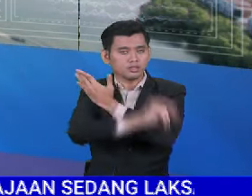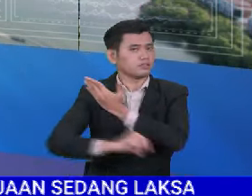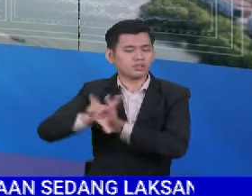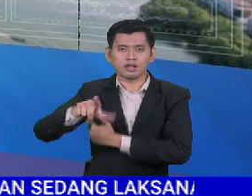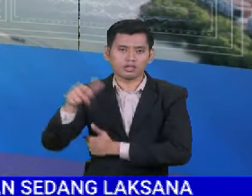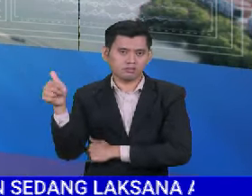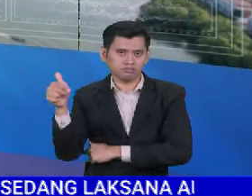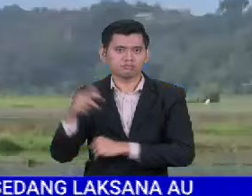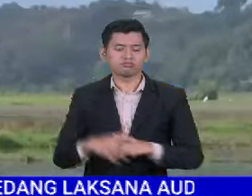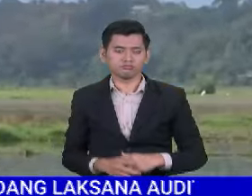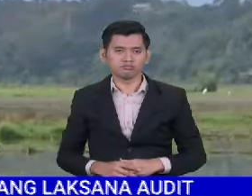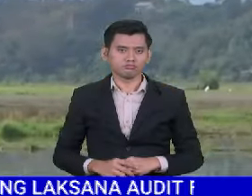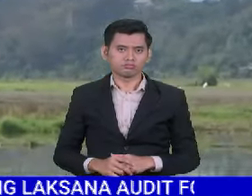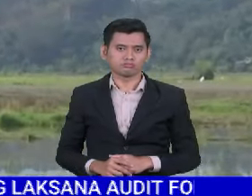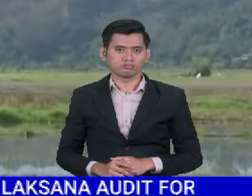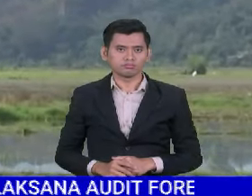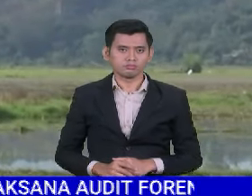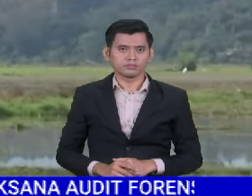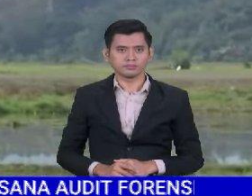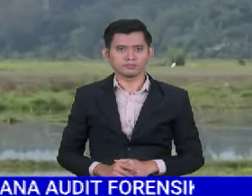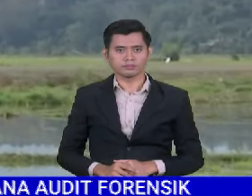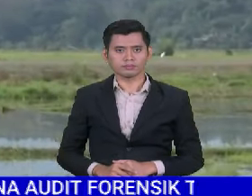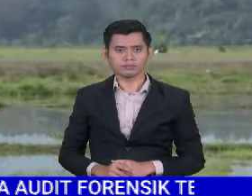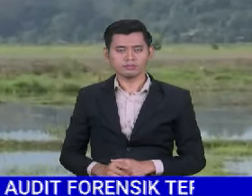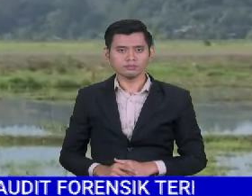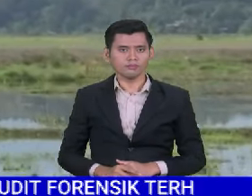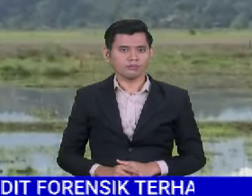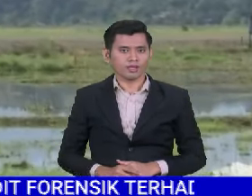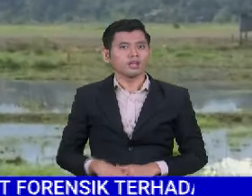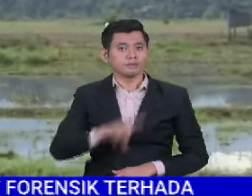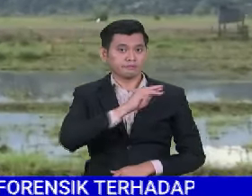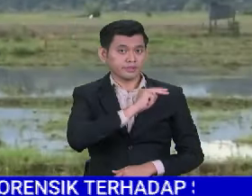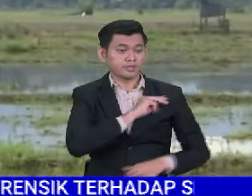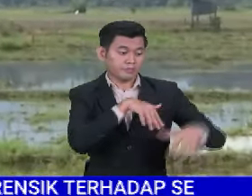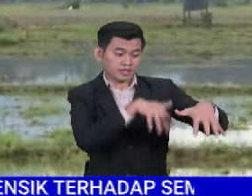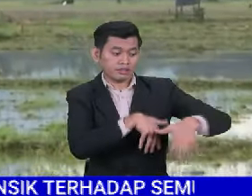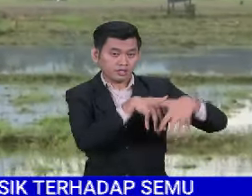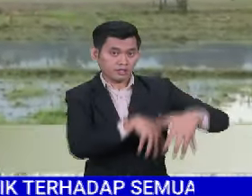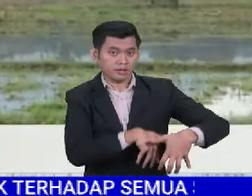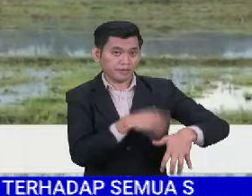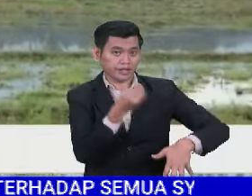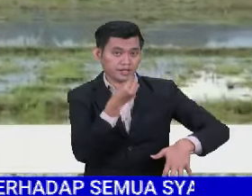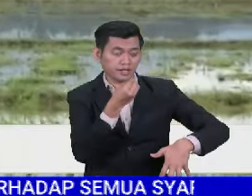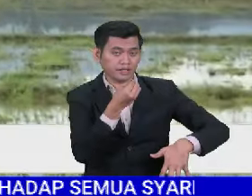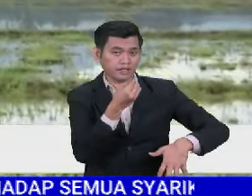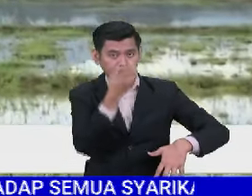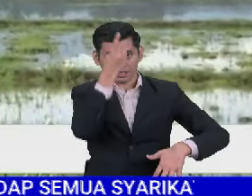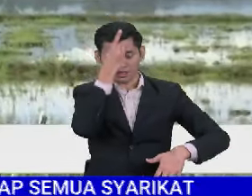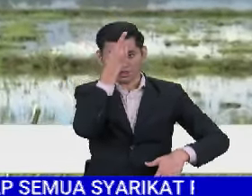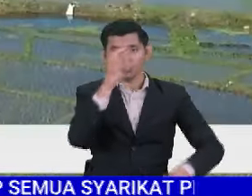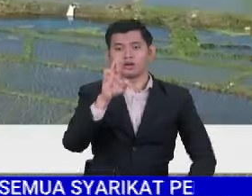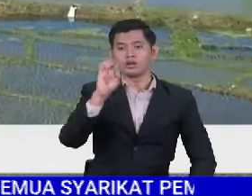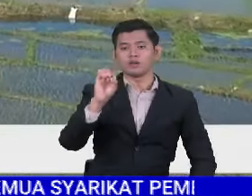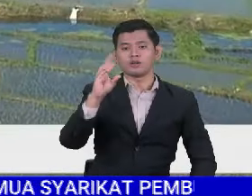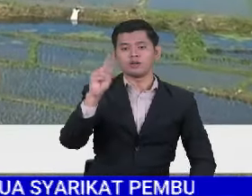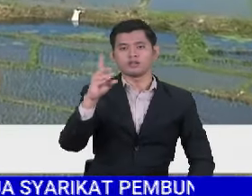lain Hai menurut Menteri pertanian dan industri makanan Datuk Seri Dr Ronald